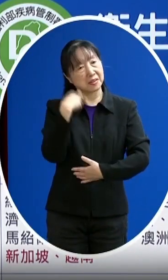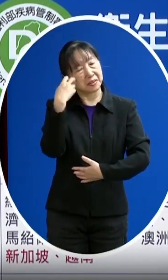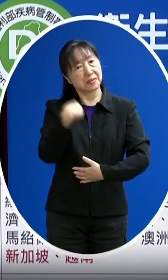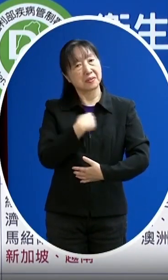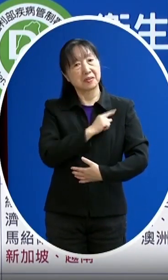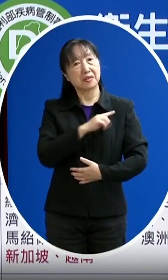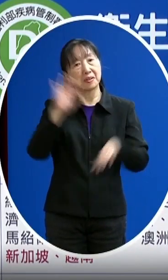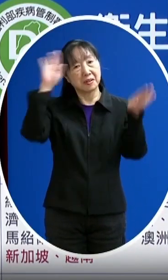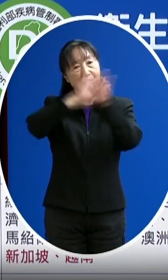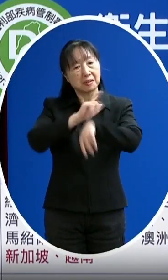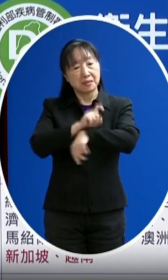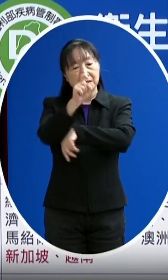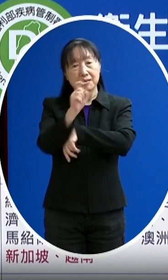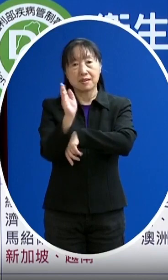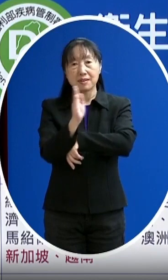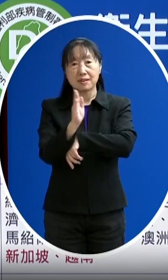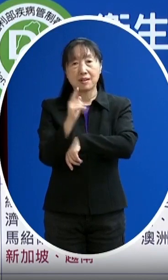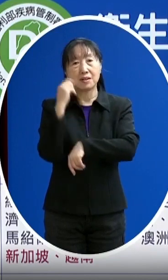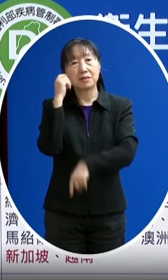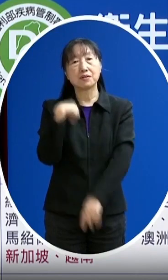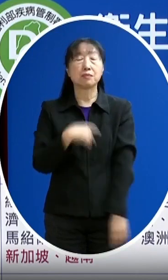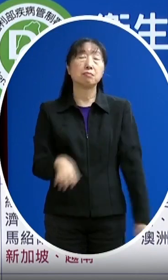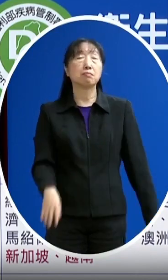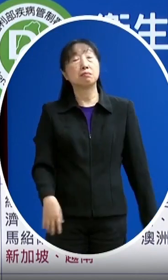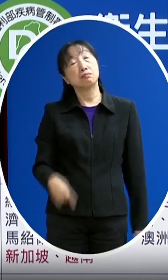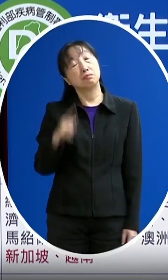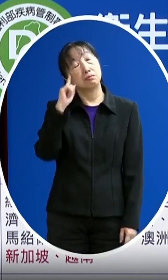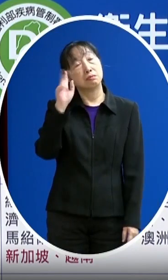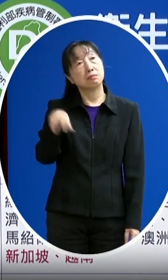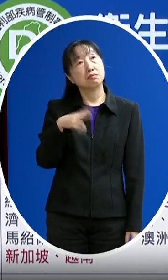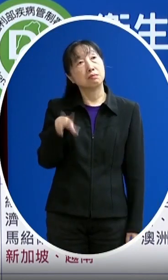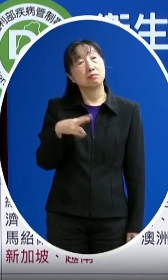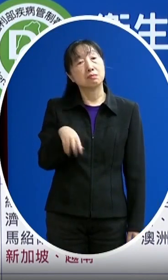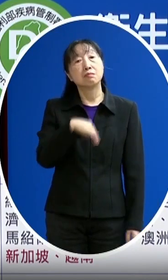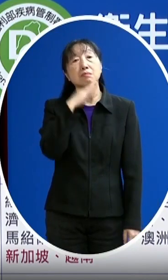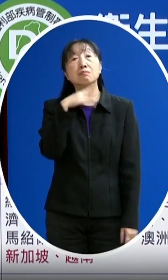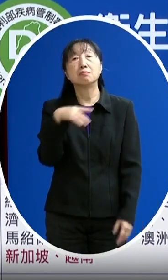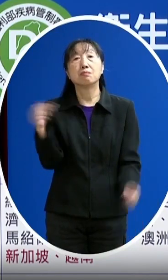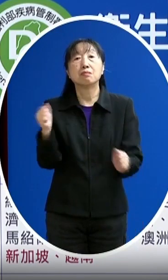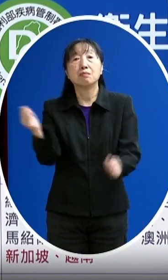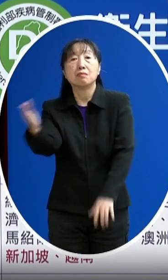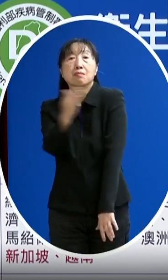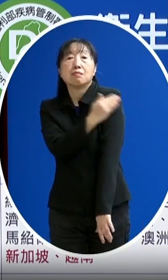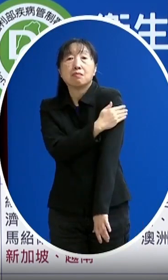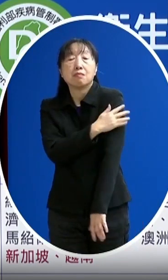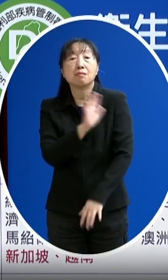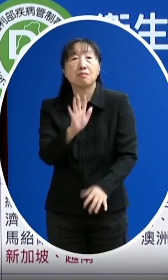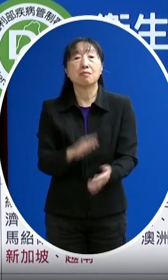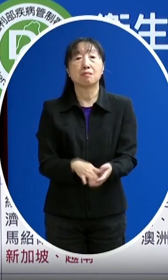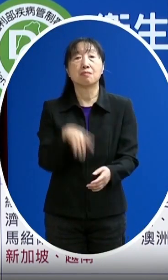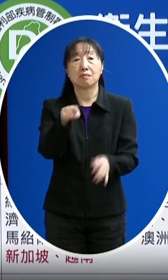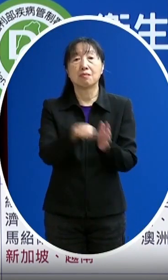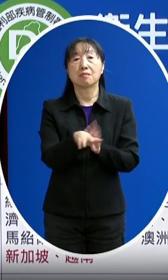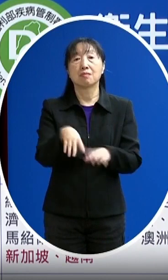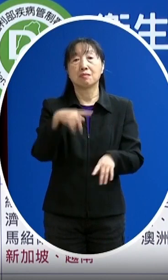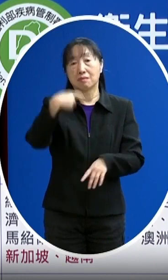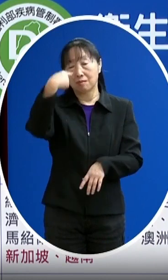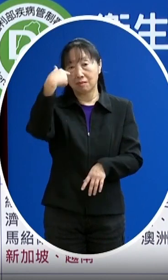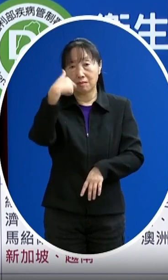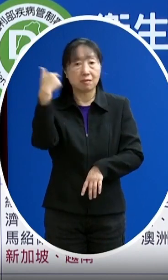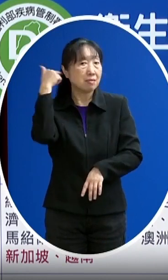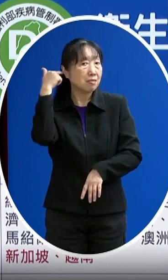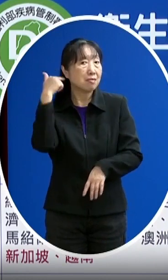概10点，我大概就觉得夯嘛哈，然后就给它量了一下，那时候37.1度哈，然后